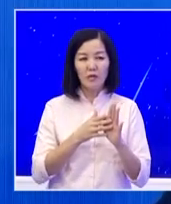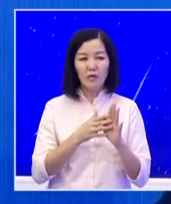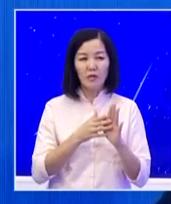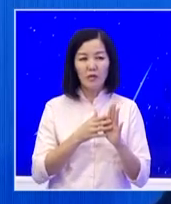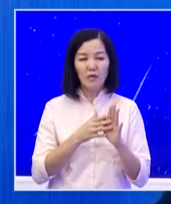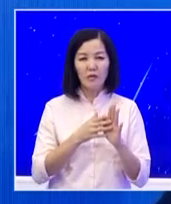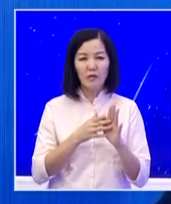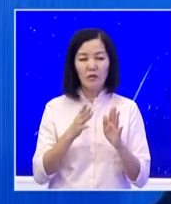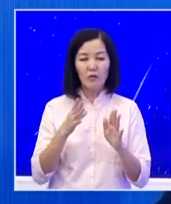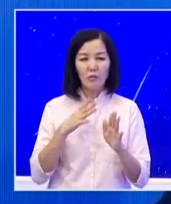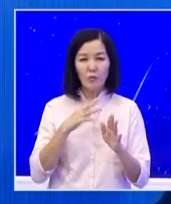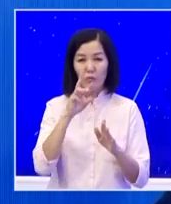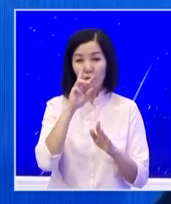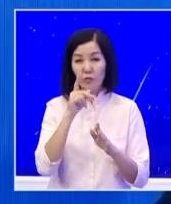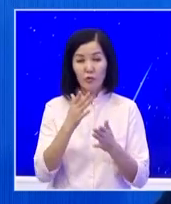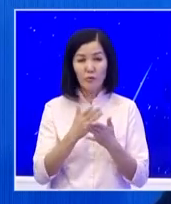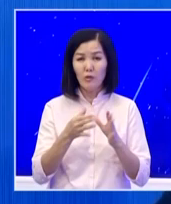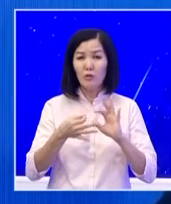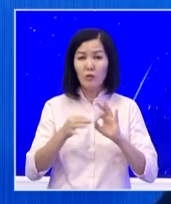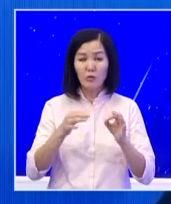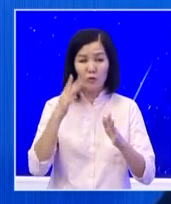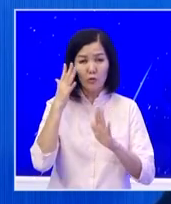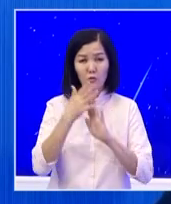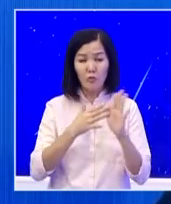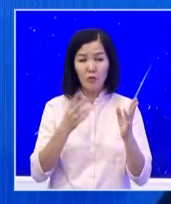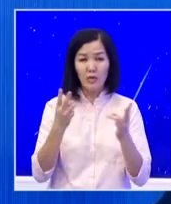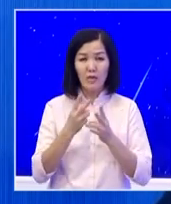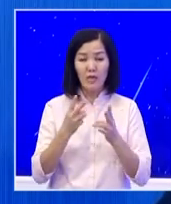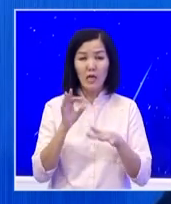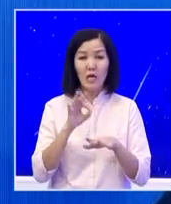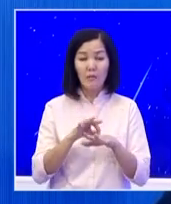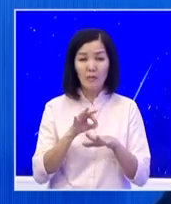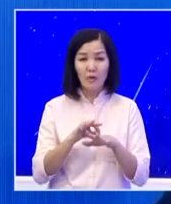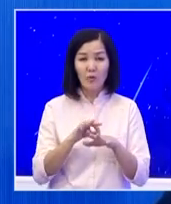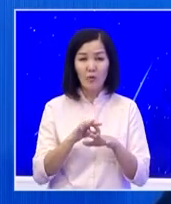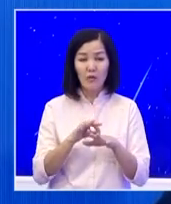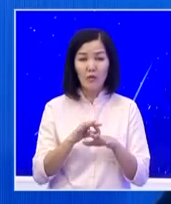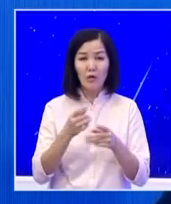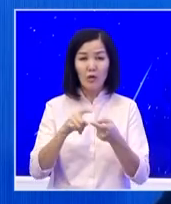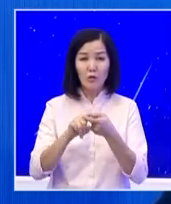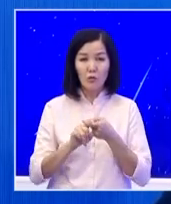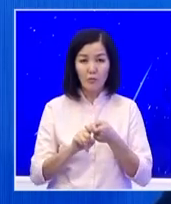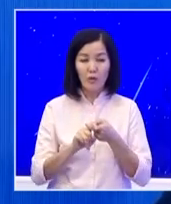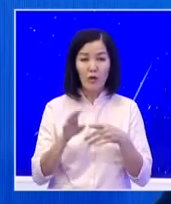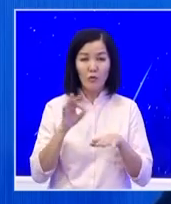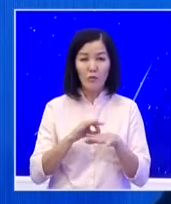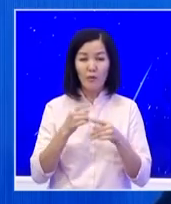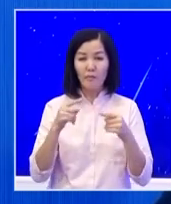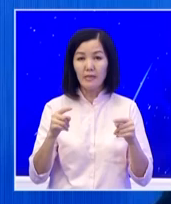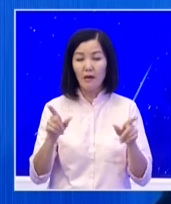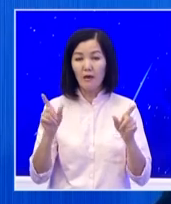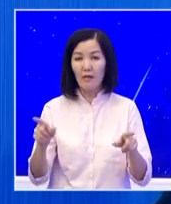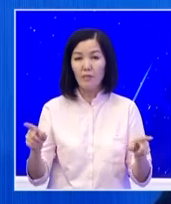ақпарат сондай жеткізіп жатыр. Енді дұрыстап түсіну керек, бұл симптомсыз науқас жұқпалы ауырмен ауырғаннан кейін басқа да